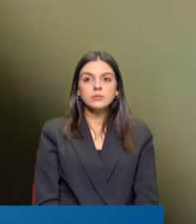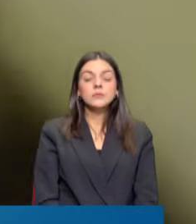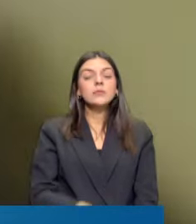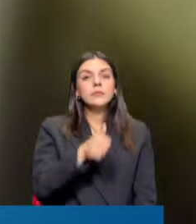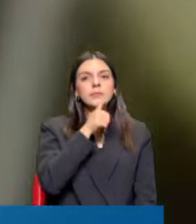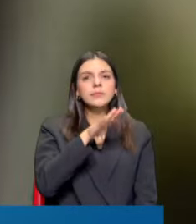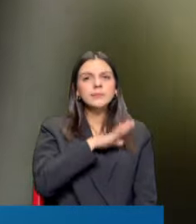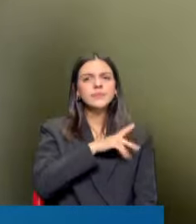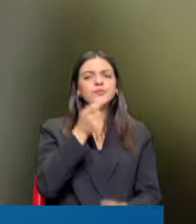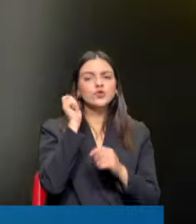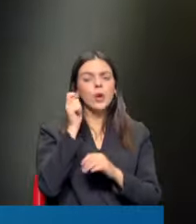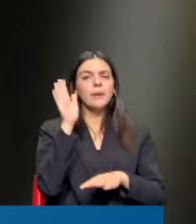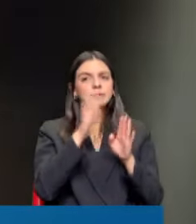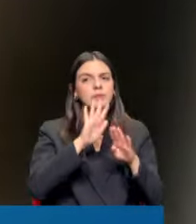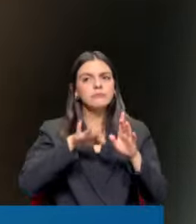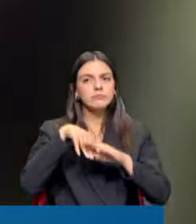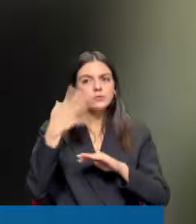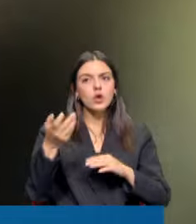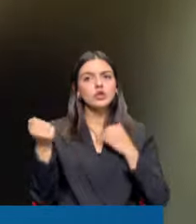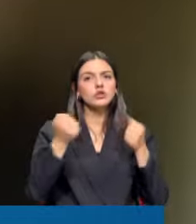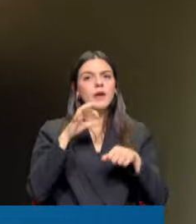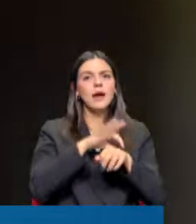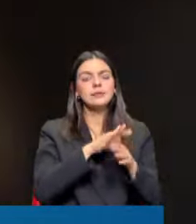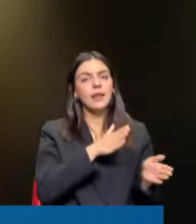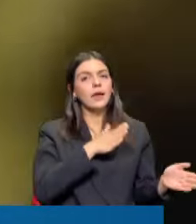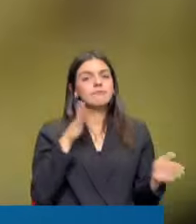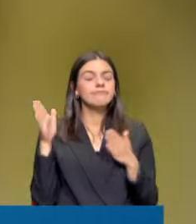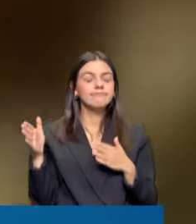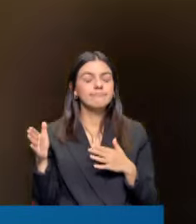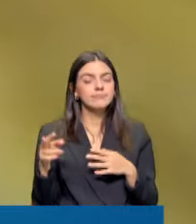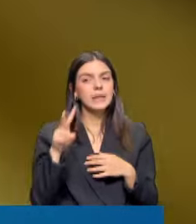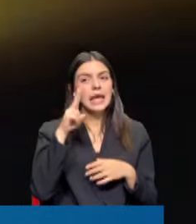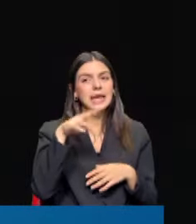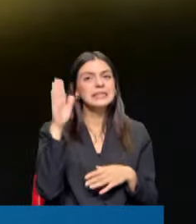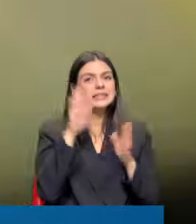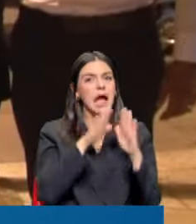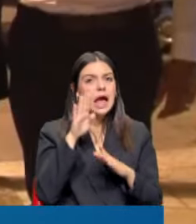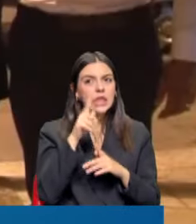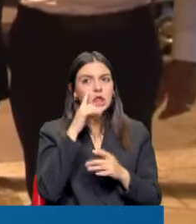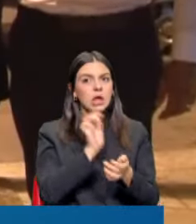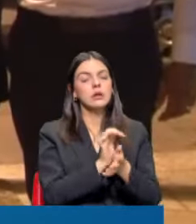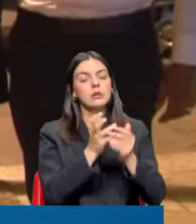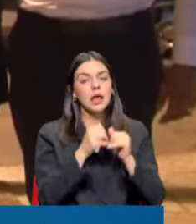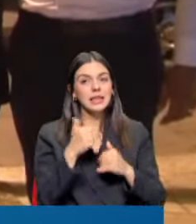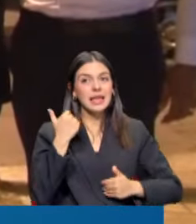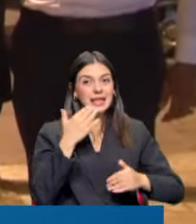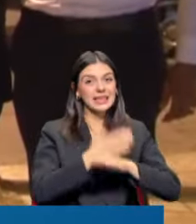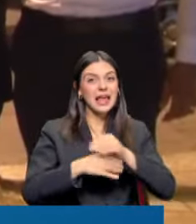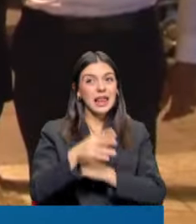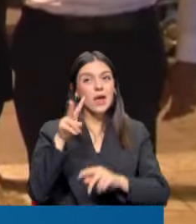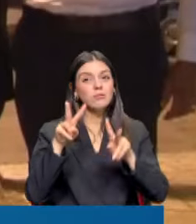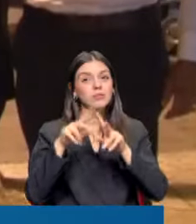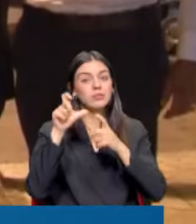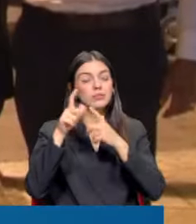Baba oğlun sopalı saldırısının ardından şoför hastaneye kaldırıldı. İki saldırgan gözaltına alındı. Yaralanan Mustafa